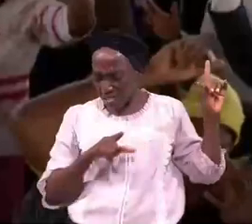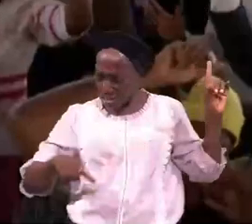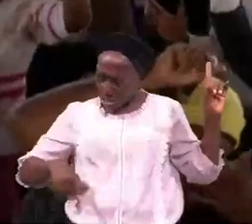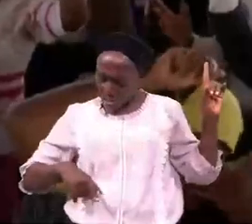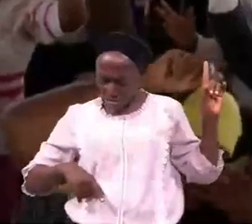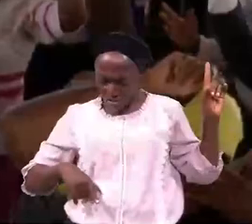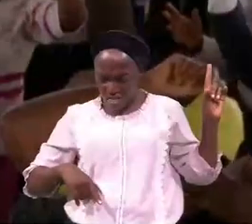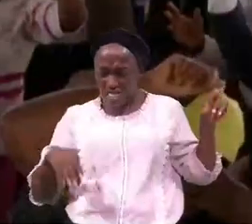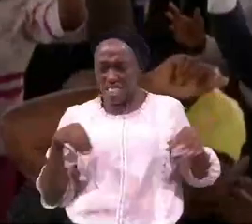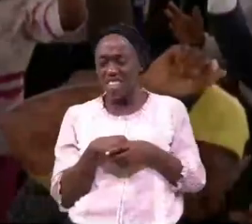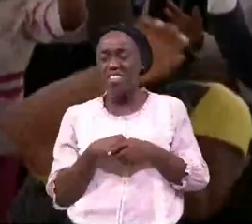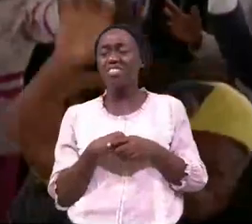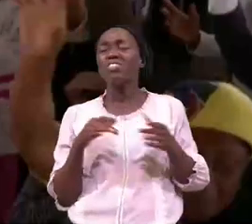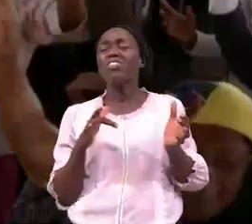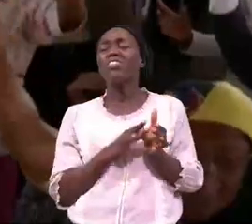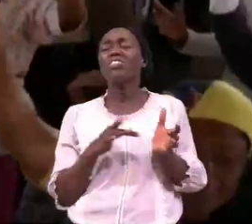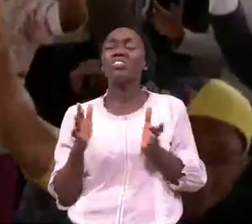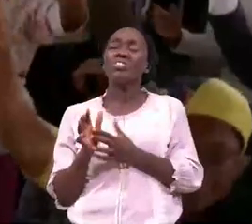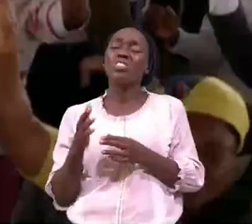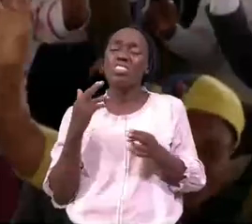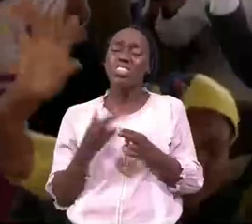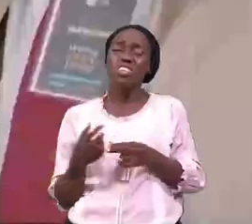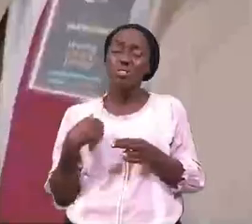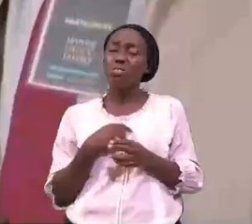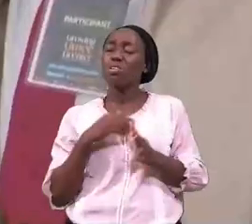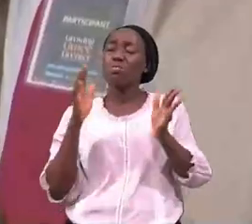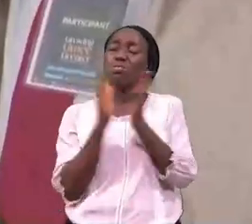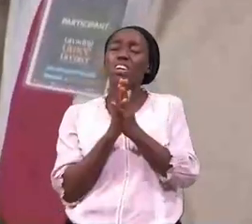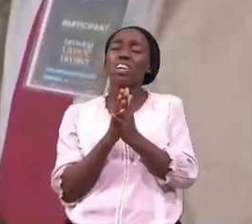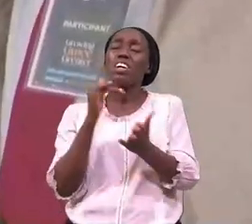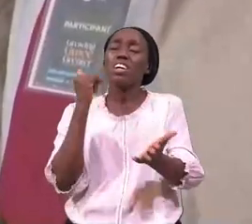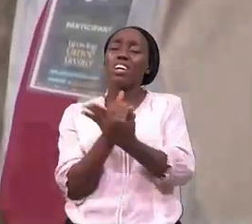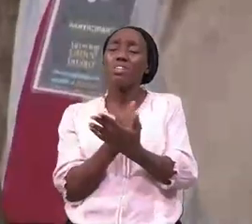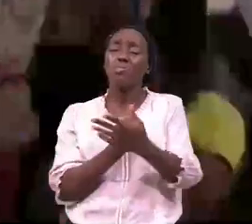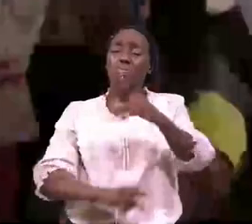Seigneur. Au nom de Jésus, nous prions.